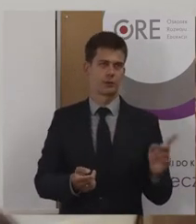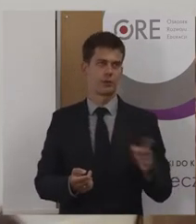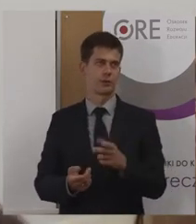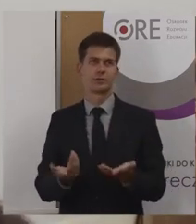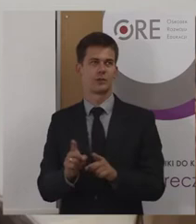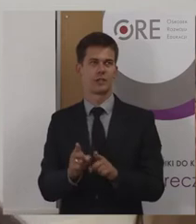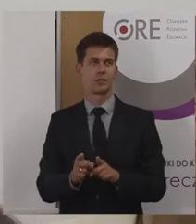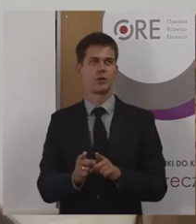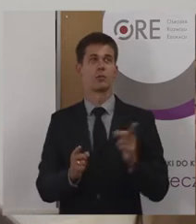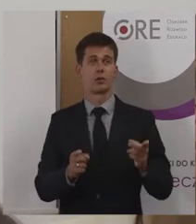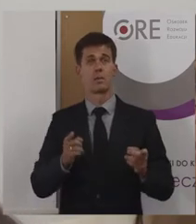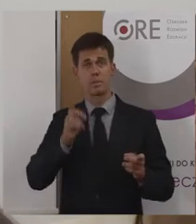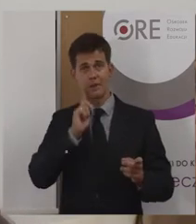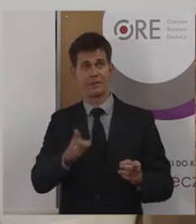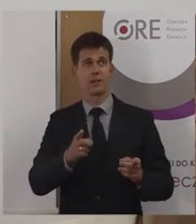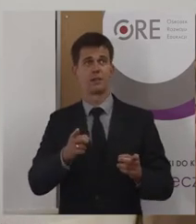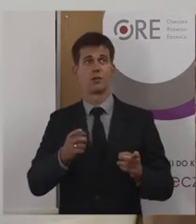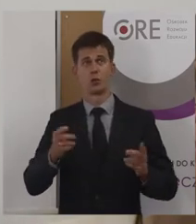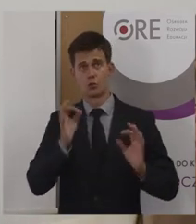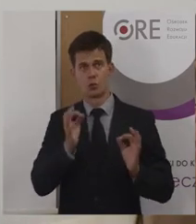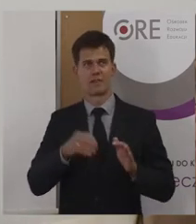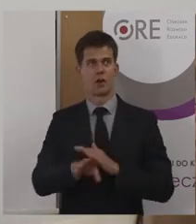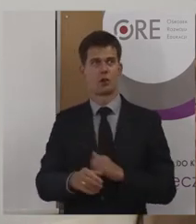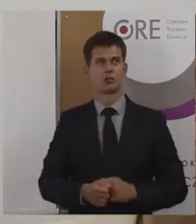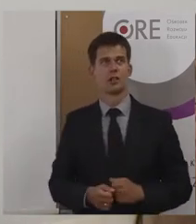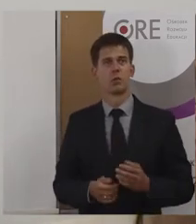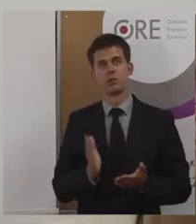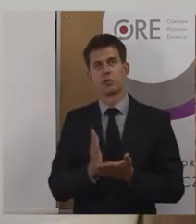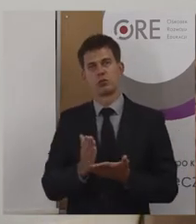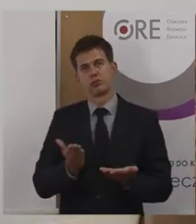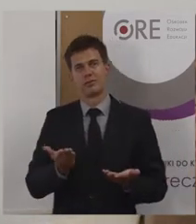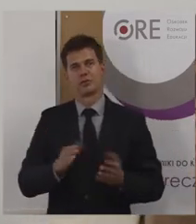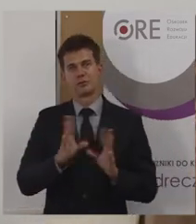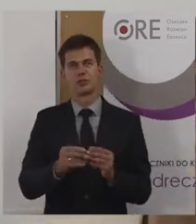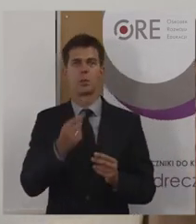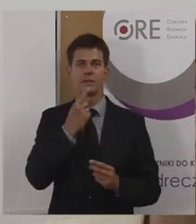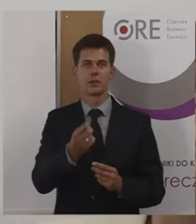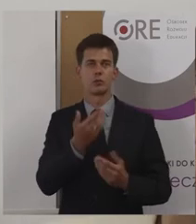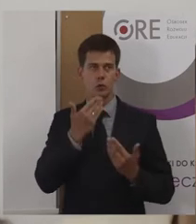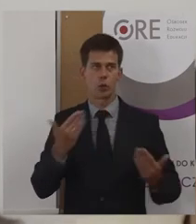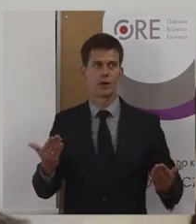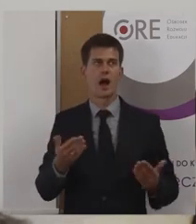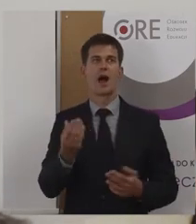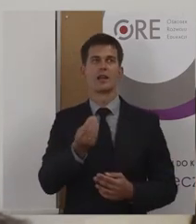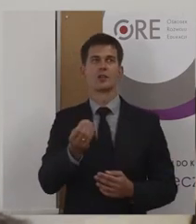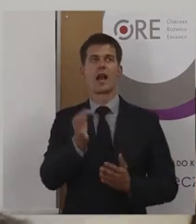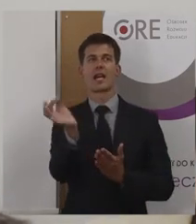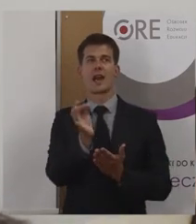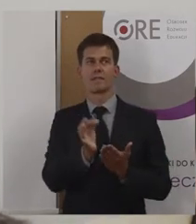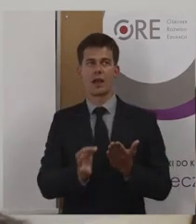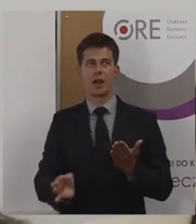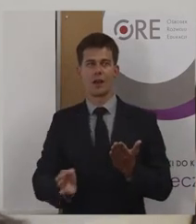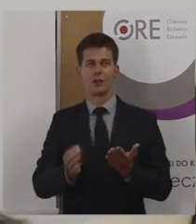przykład, bo to się naprawdę sprawdza. I też to pytanie, to tyle, jeżeli chodzi o tę całą filozofię podejścia, o grafikę dotykową, bez której sobie